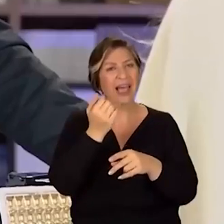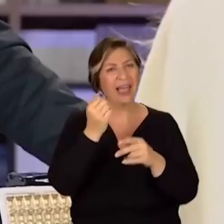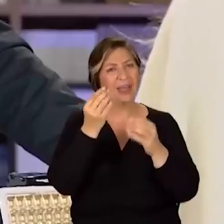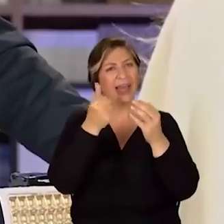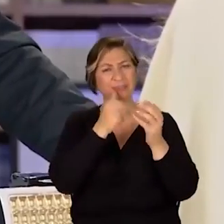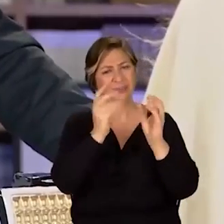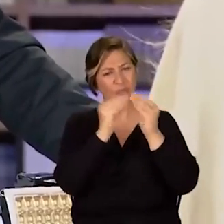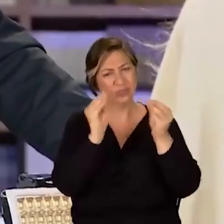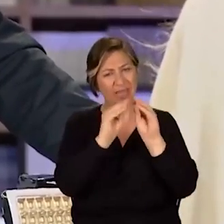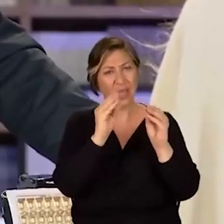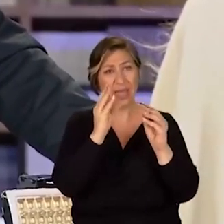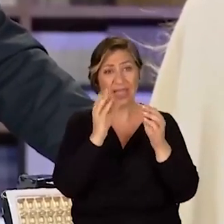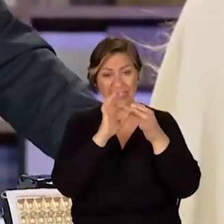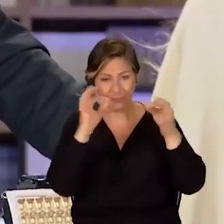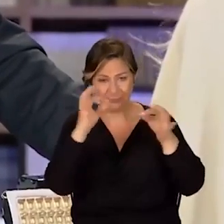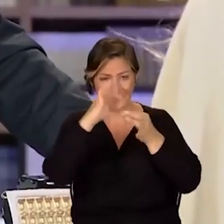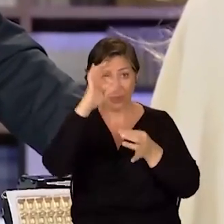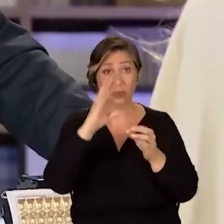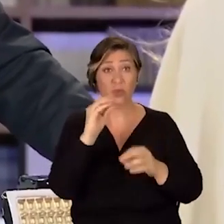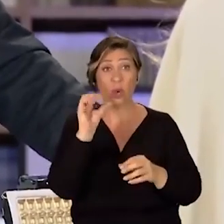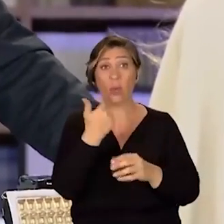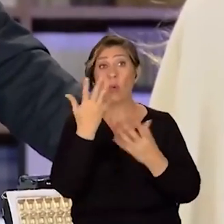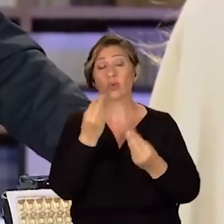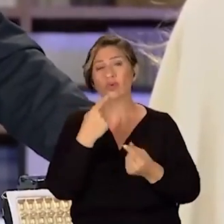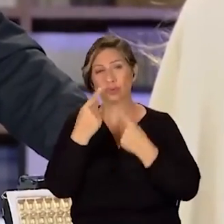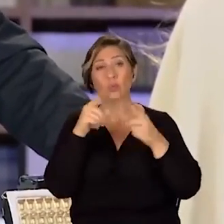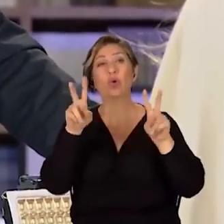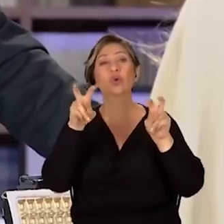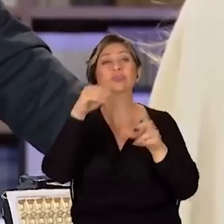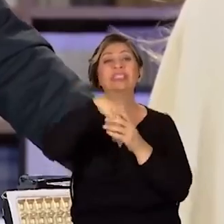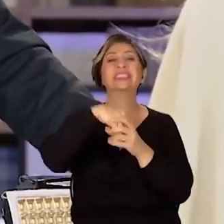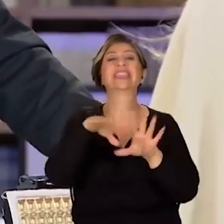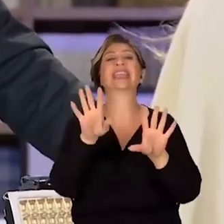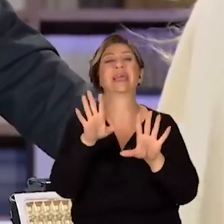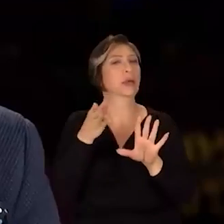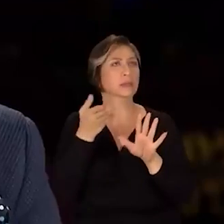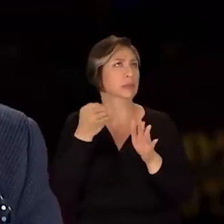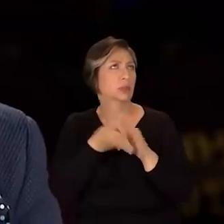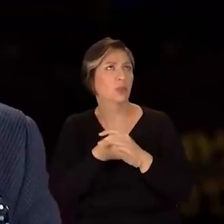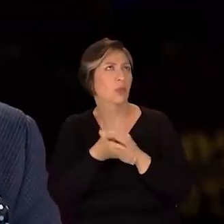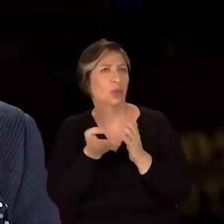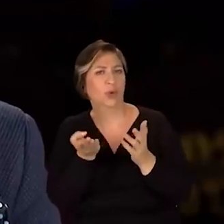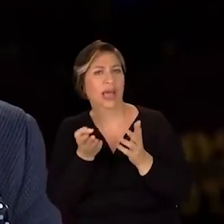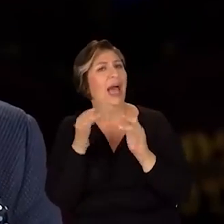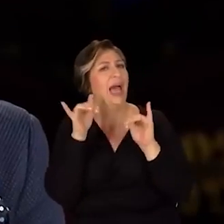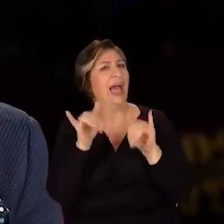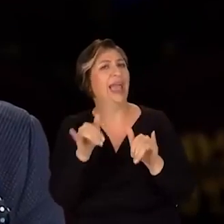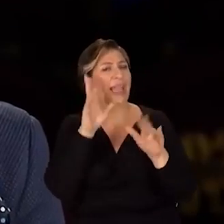niye... önemli olduğunu konuşmak lazım ama o konumuza girmiyor uyku. Evet, aslında giriyor. Şöyle girelim.